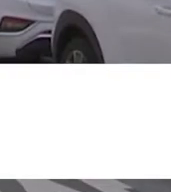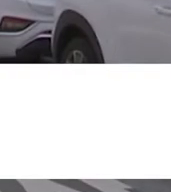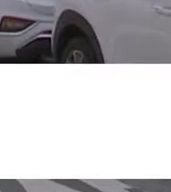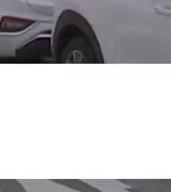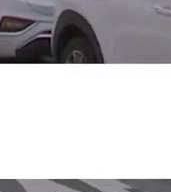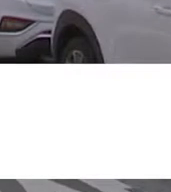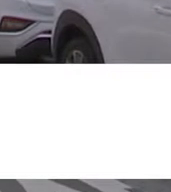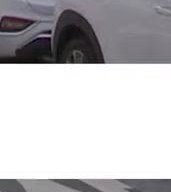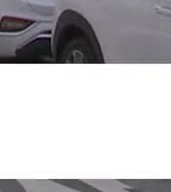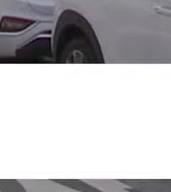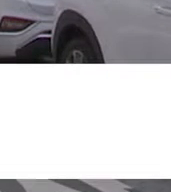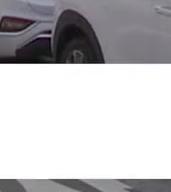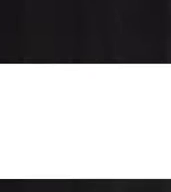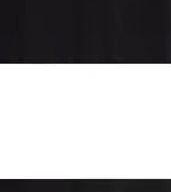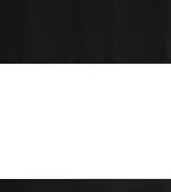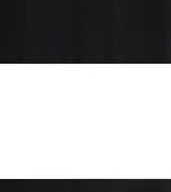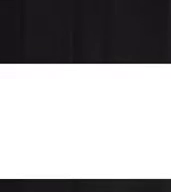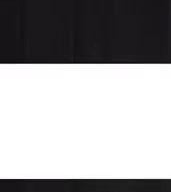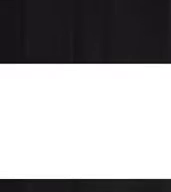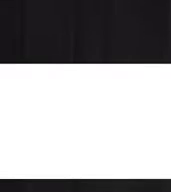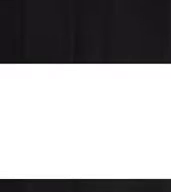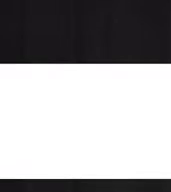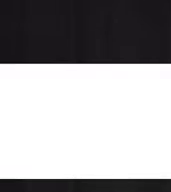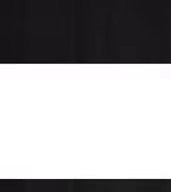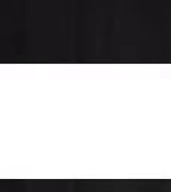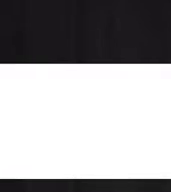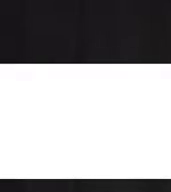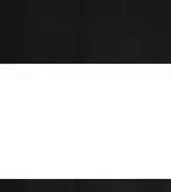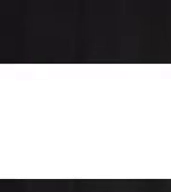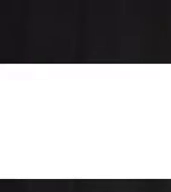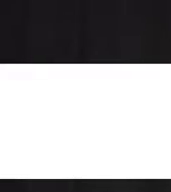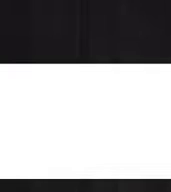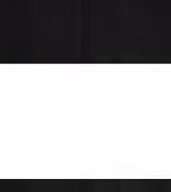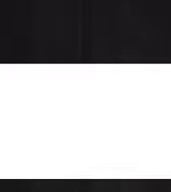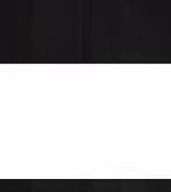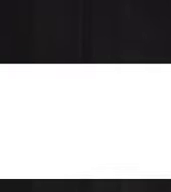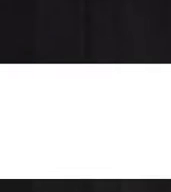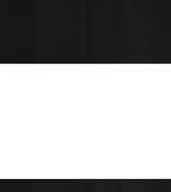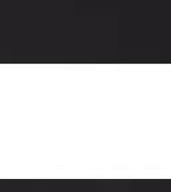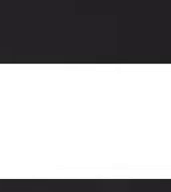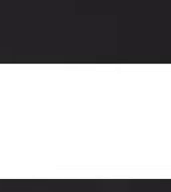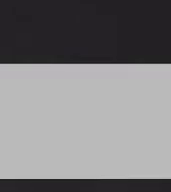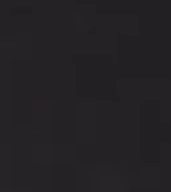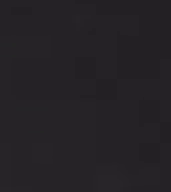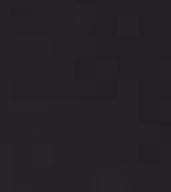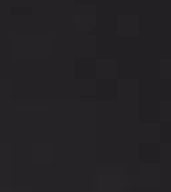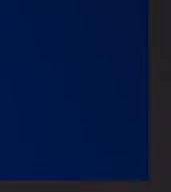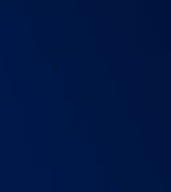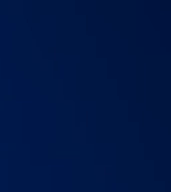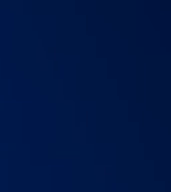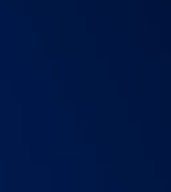감소 9과 코로 날 그 여파로 폐업한 지역 내 소상공인 700여 명에게 50만원 을 지원합니다